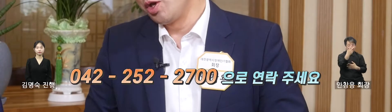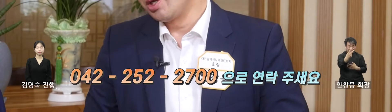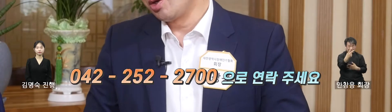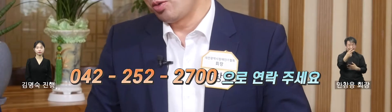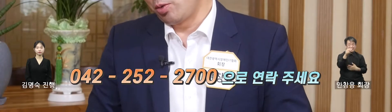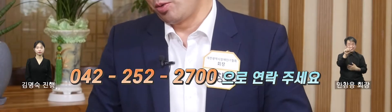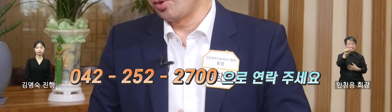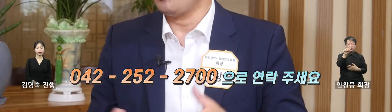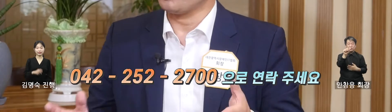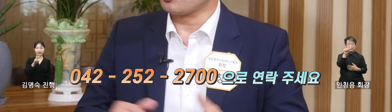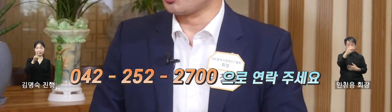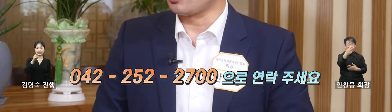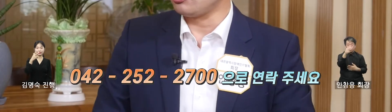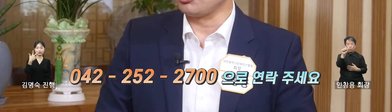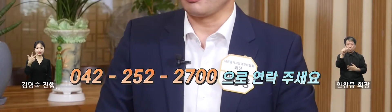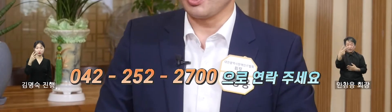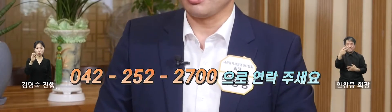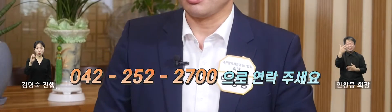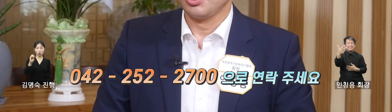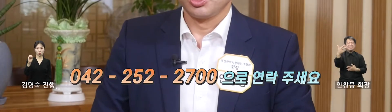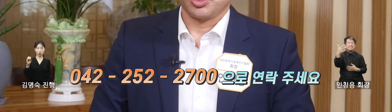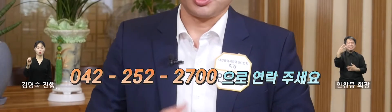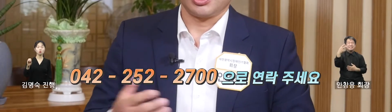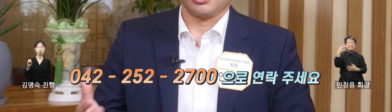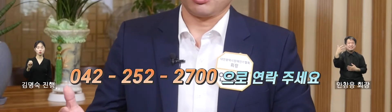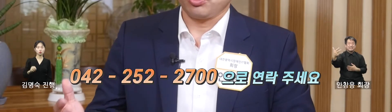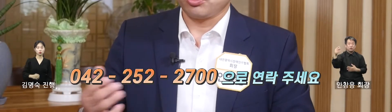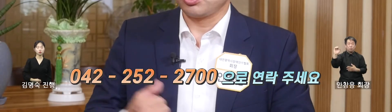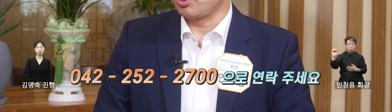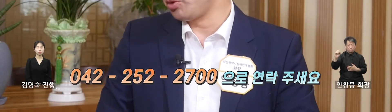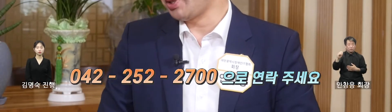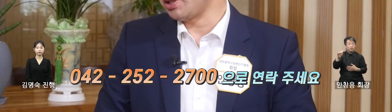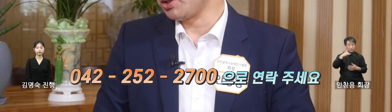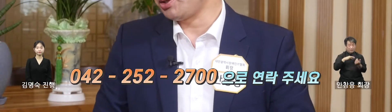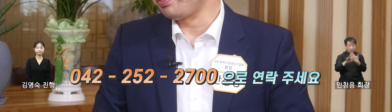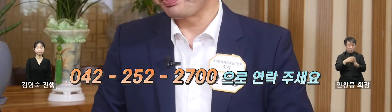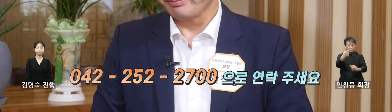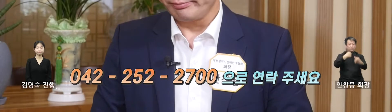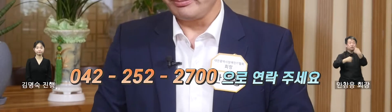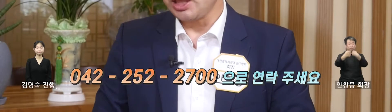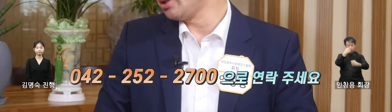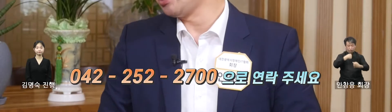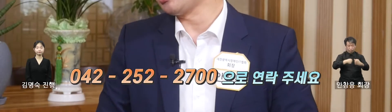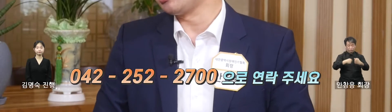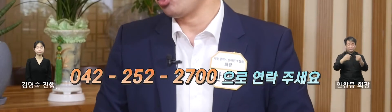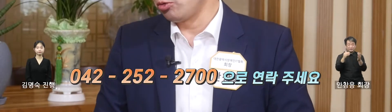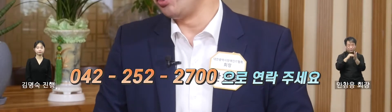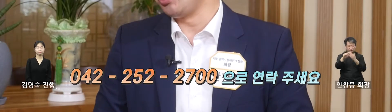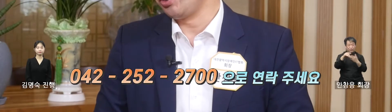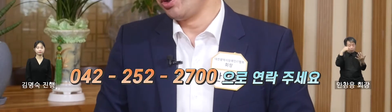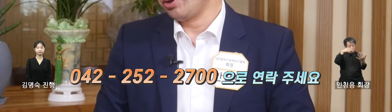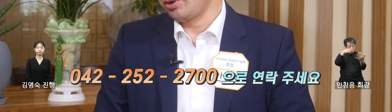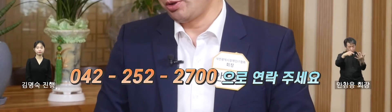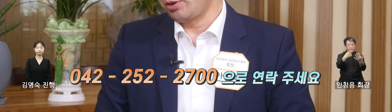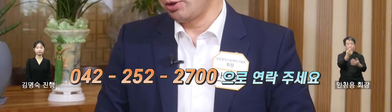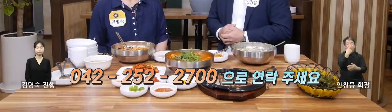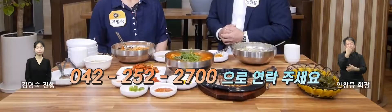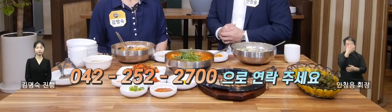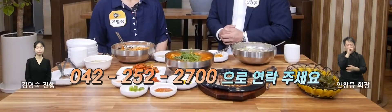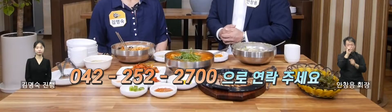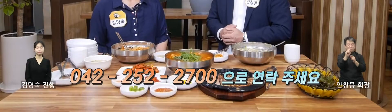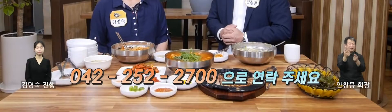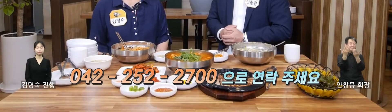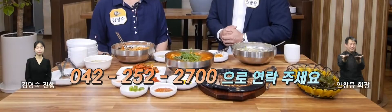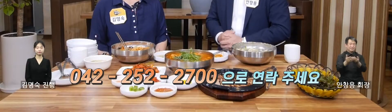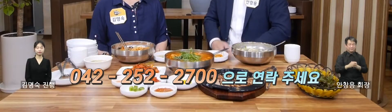042-252-2700. 2700. 요 번호로 전화를 주시면 저희가 교육을 접수받아서 진행하는 데 도움이